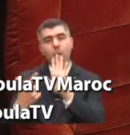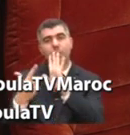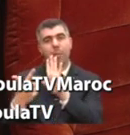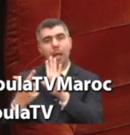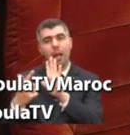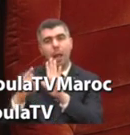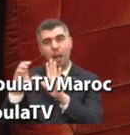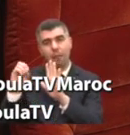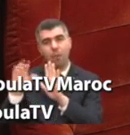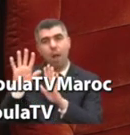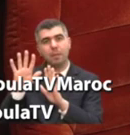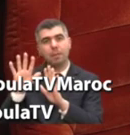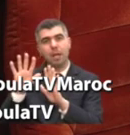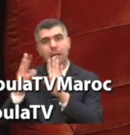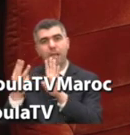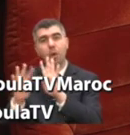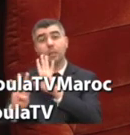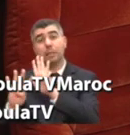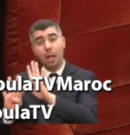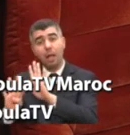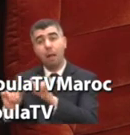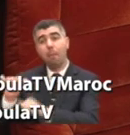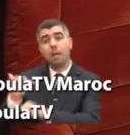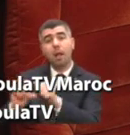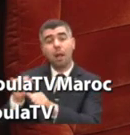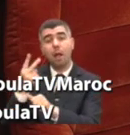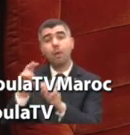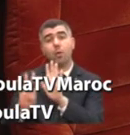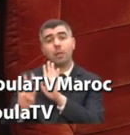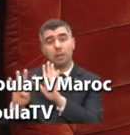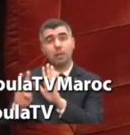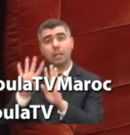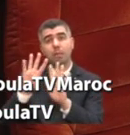72,695 اللي استفدوا من الحركه الانتقاليه، غير في 2019